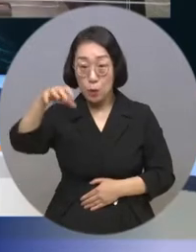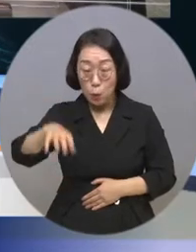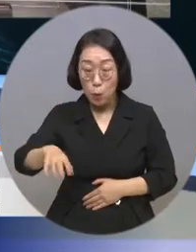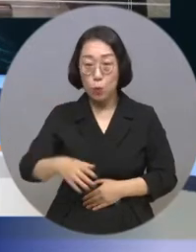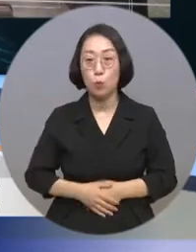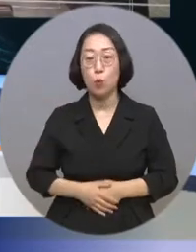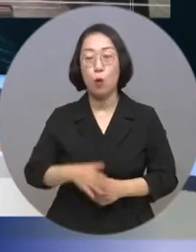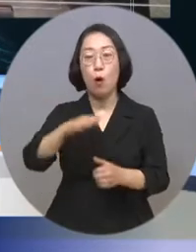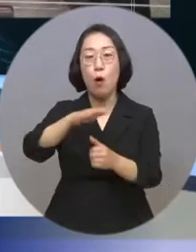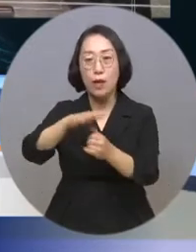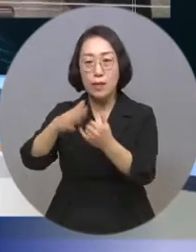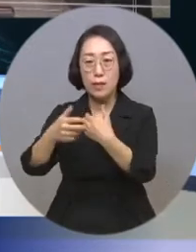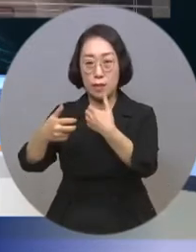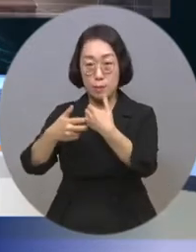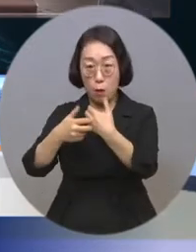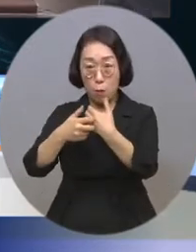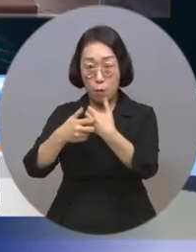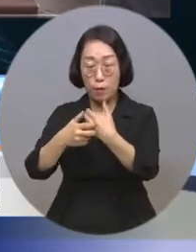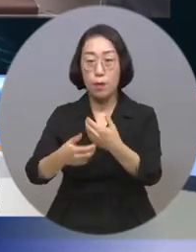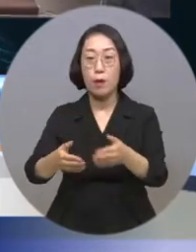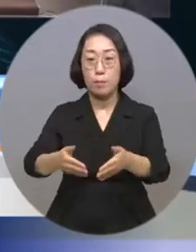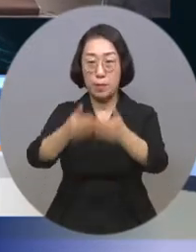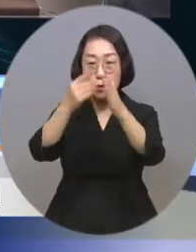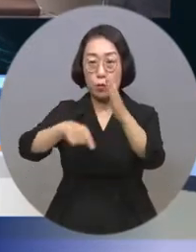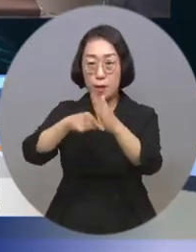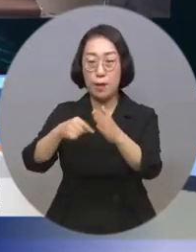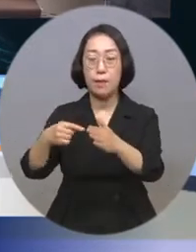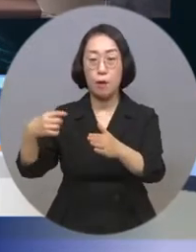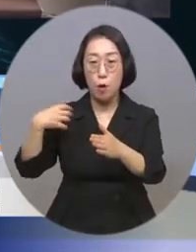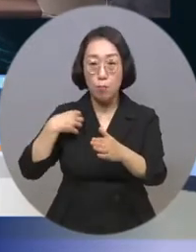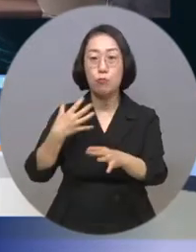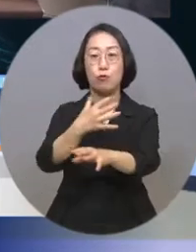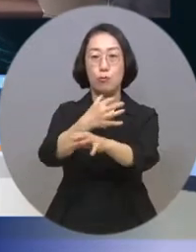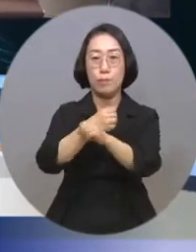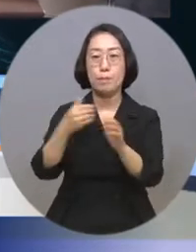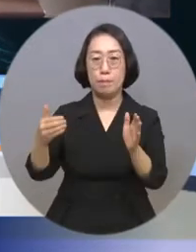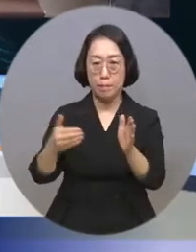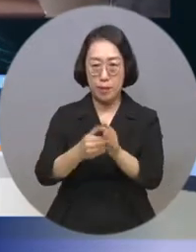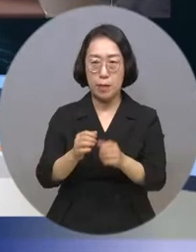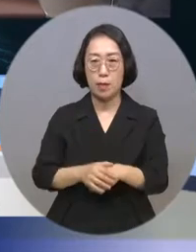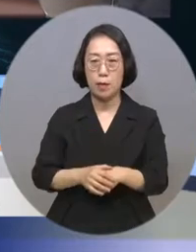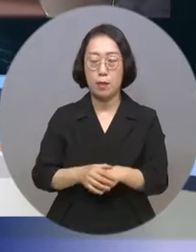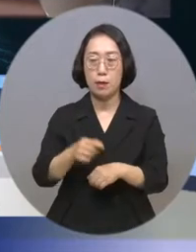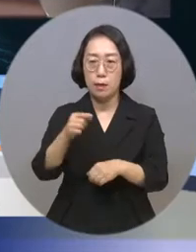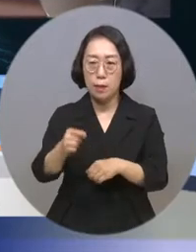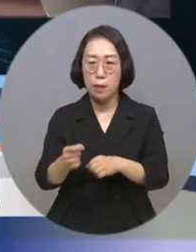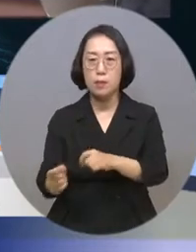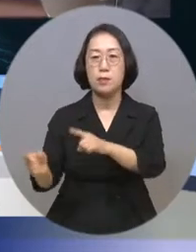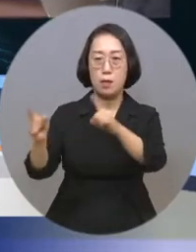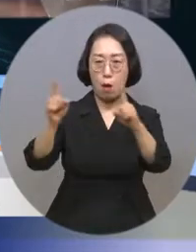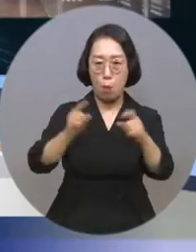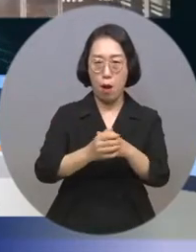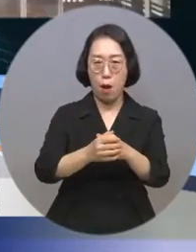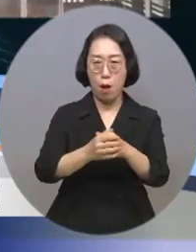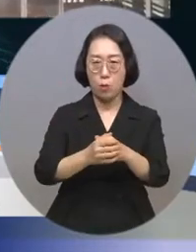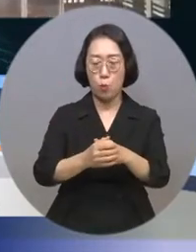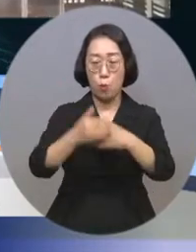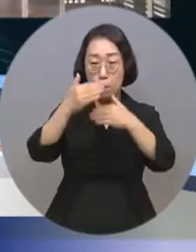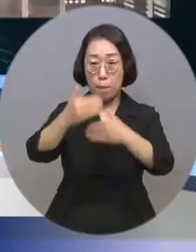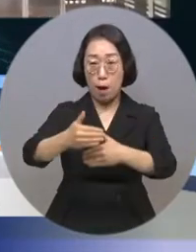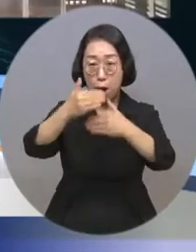의료기관이 어린이 전문병원 건립을 위한 협약을 체결했습니다. 소아 재활을 포함해 성장 과정 전반을